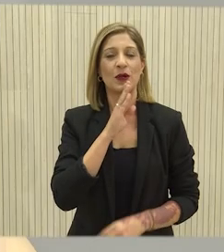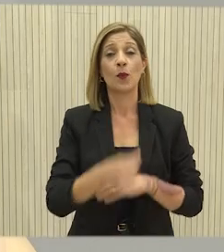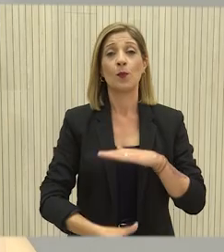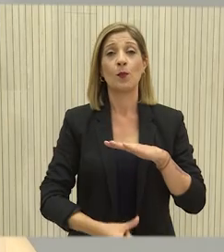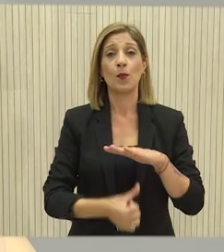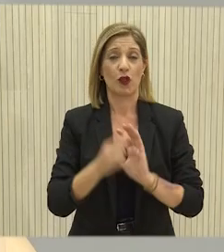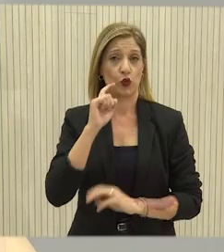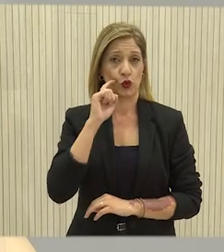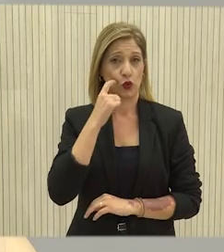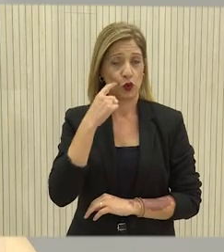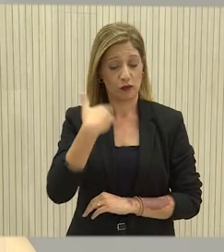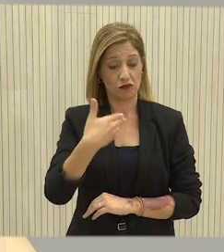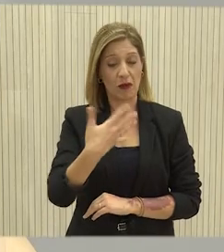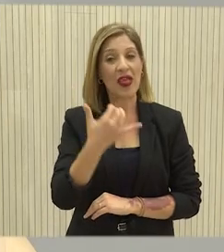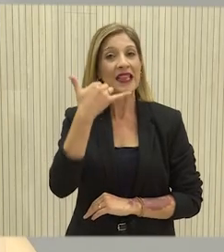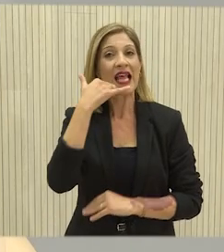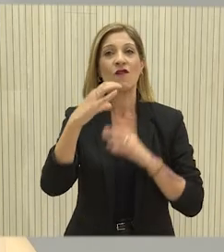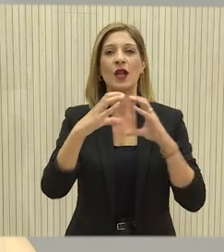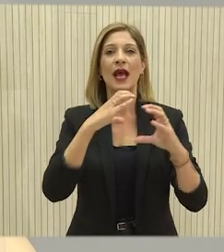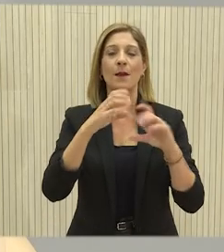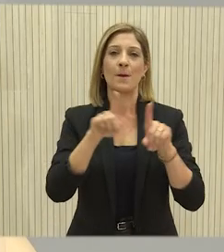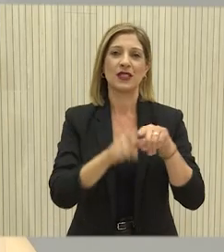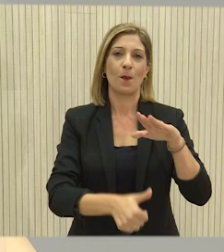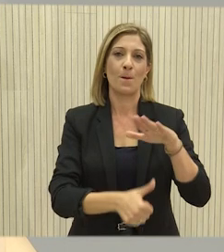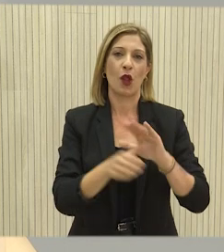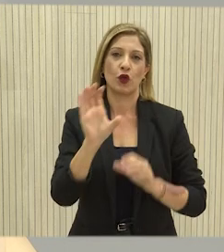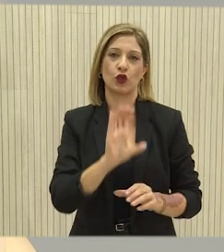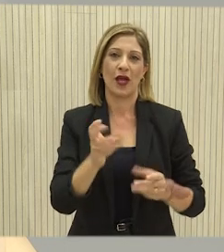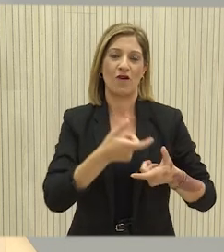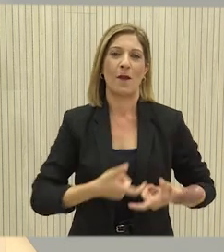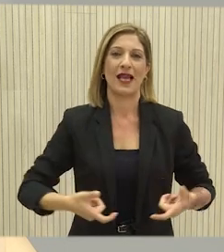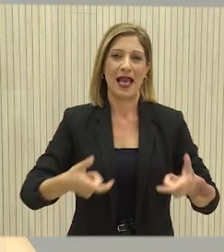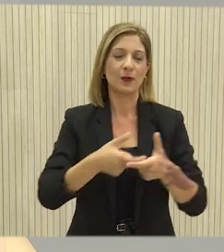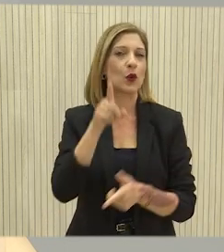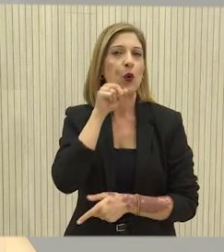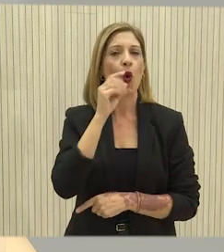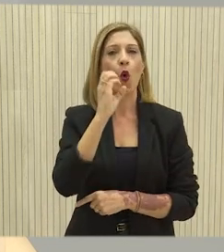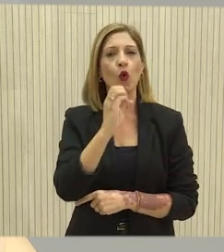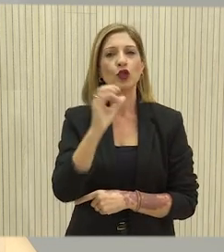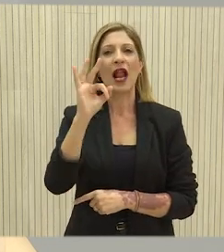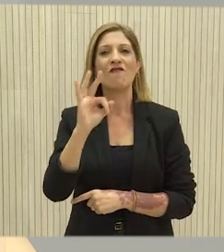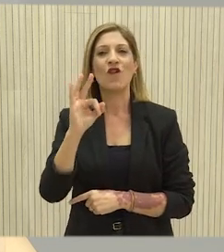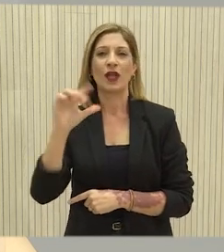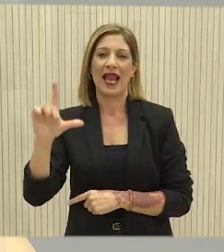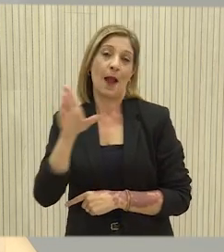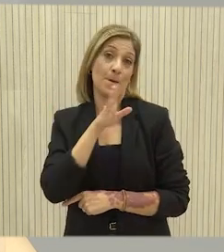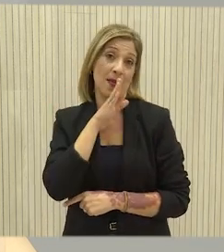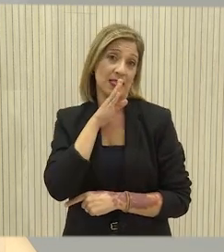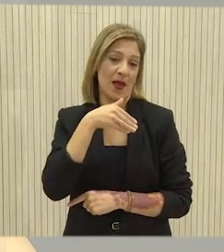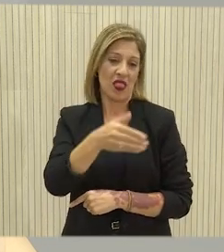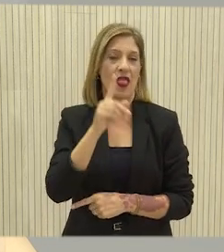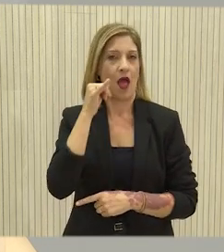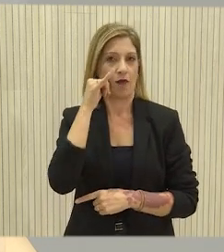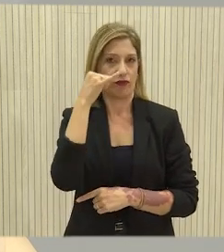Ο πρόεδρος της Δημοκρατίας θα έχει τηλεφωνική επικοινωνία με την πρόεδρο της Ευρωπαϊκής Επιτροπής, κυρία Ούρσουλα Φόντερ Λάιεν, σήμερα το μεσημέρι.